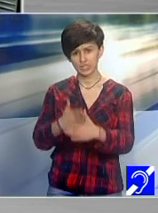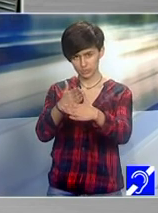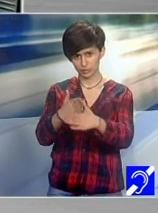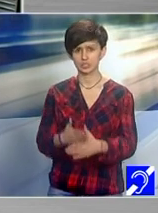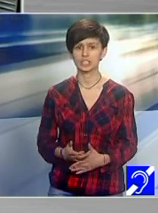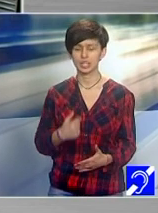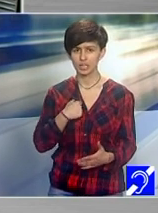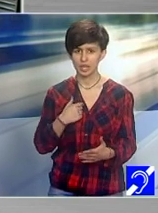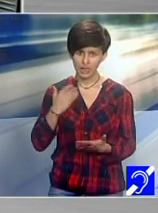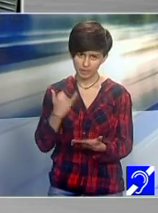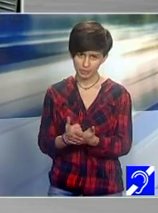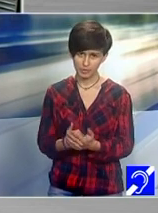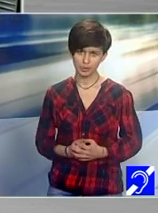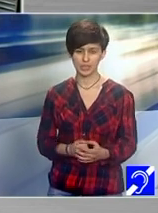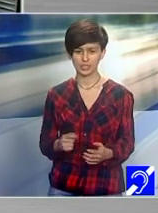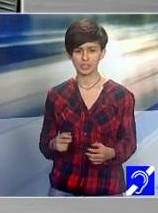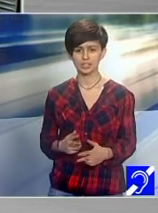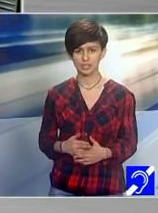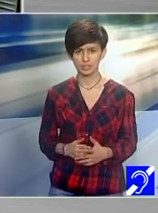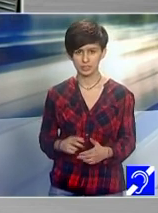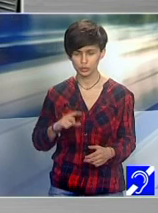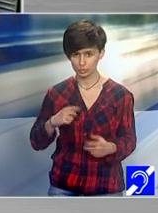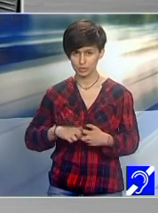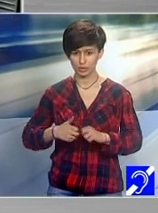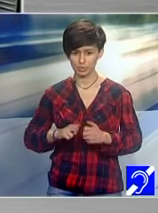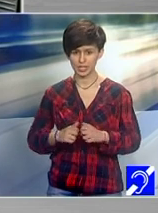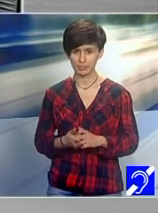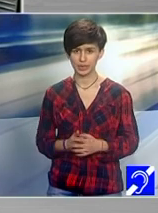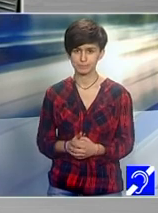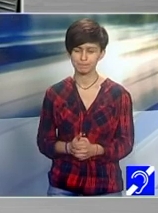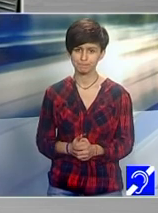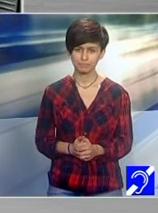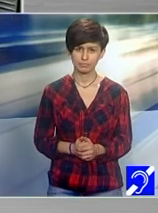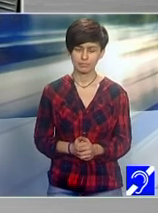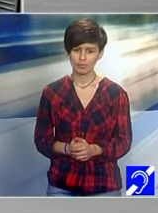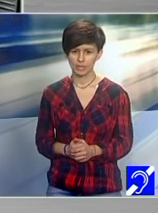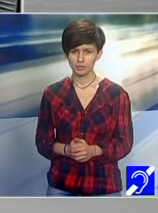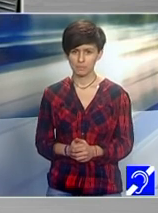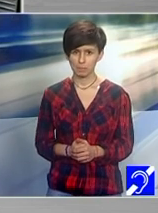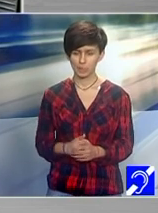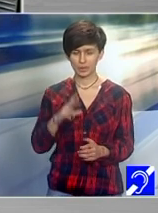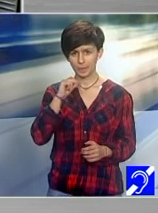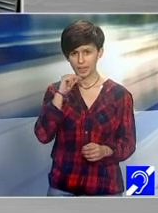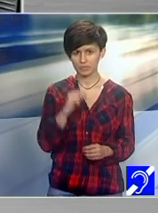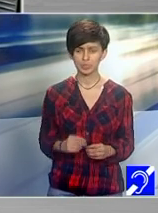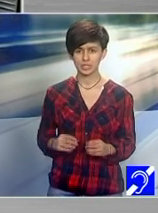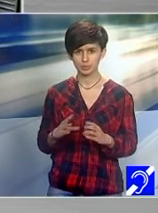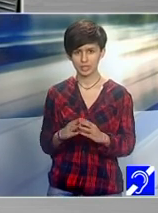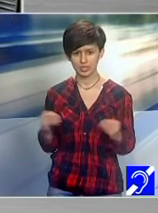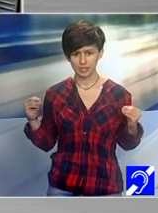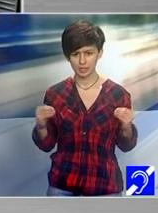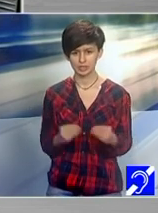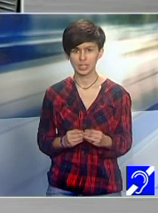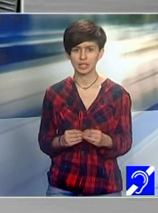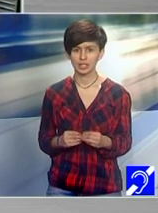dar că nu știu nici ce să facă. Era vorba despre inexistența acelui draft a legii salarizării unitare.